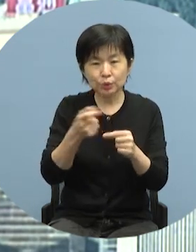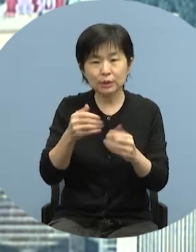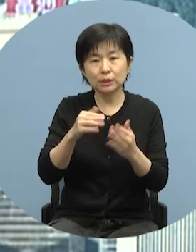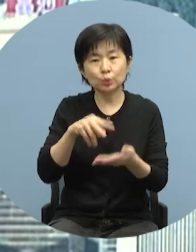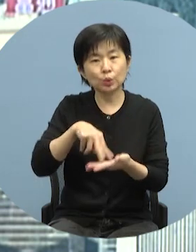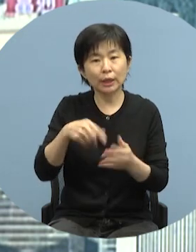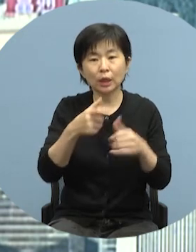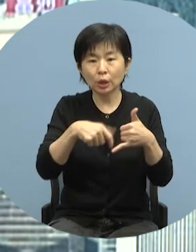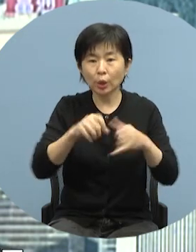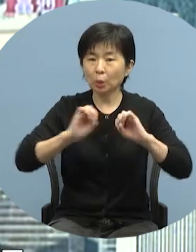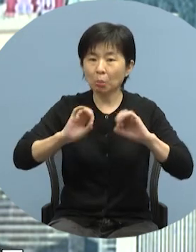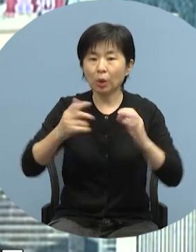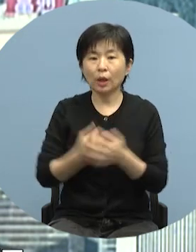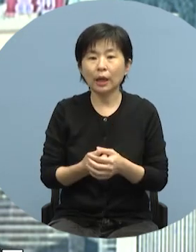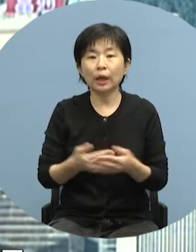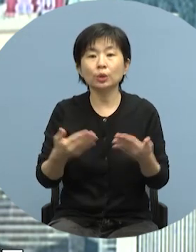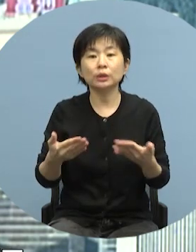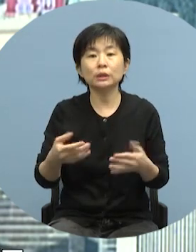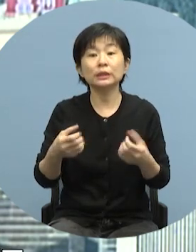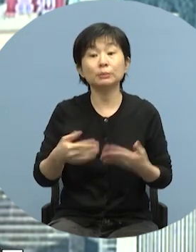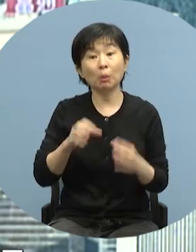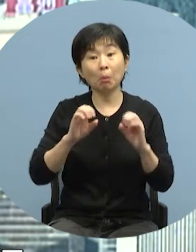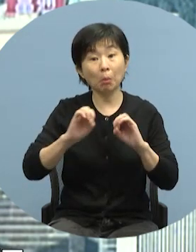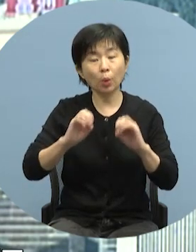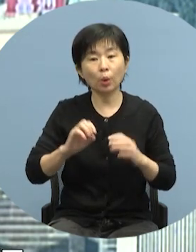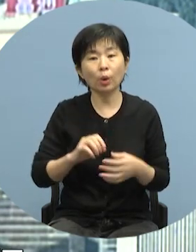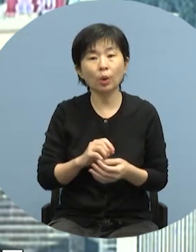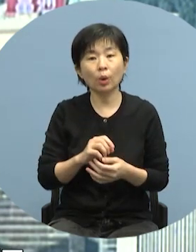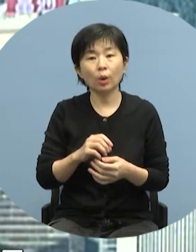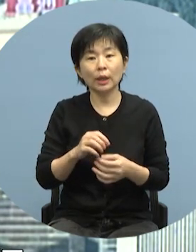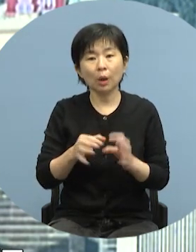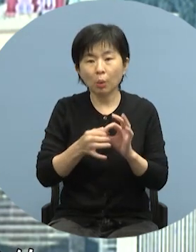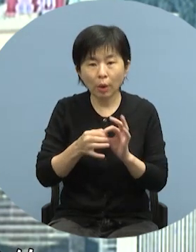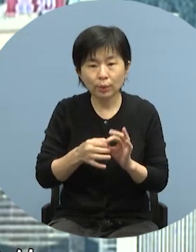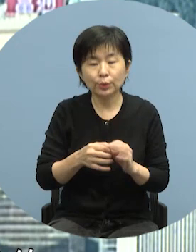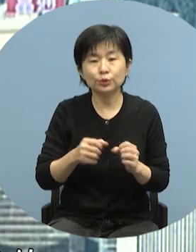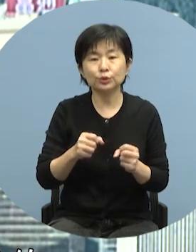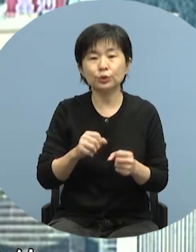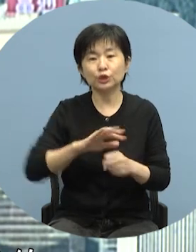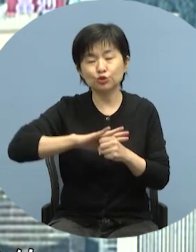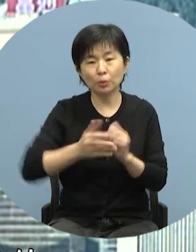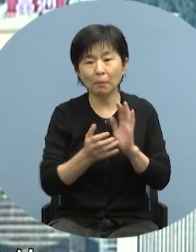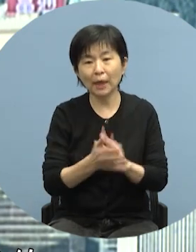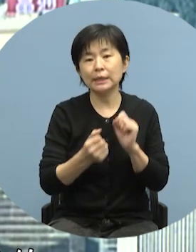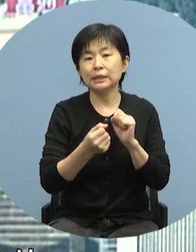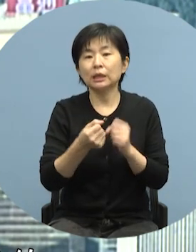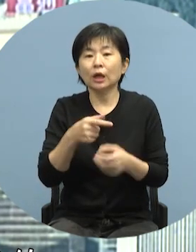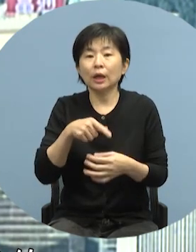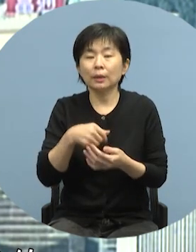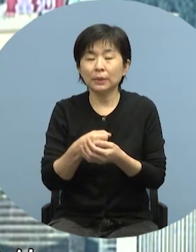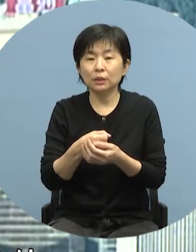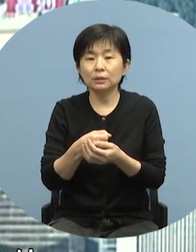呢也都是公布了，所以施政報告是不會再有篇幅呢去處理一些是比較針對